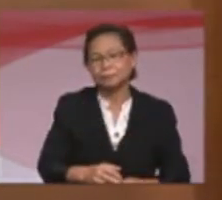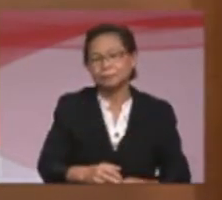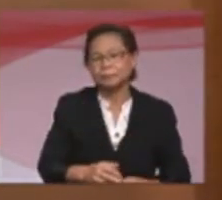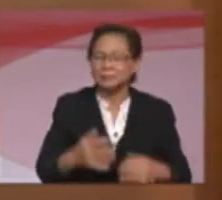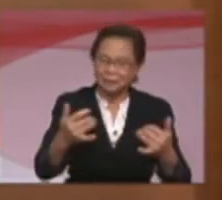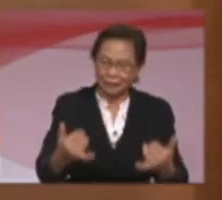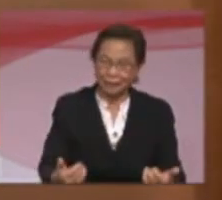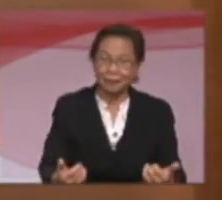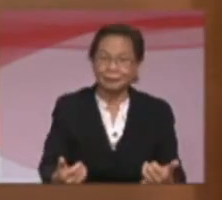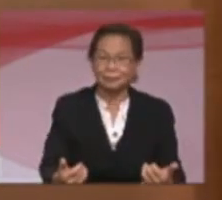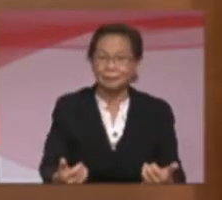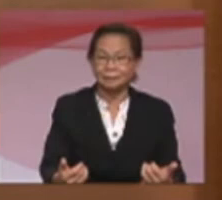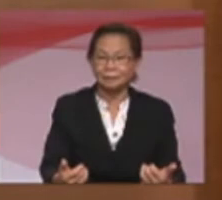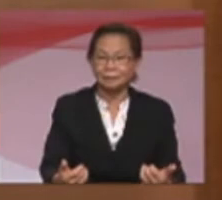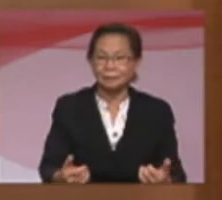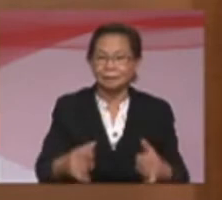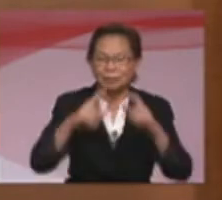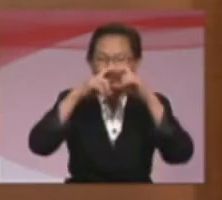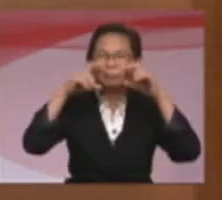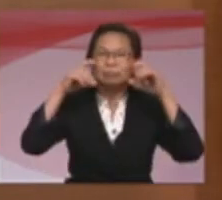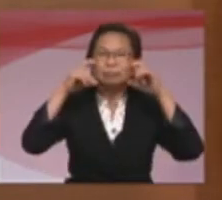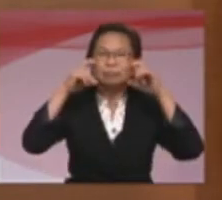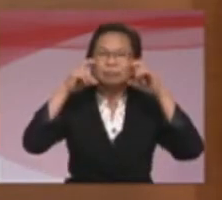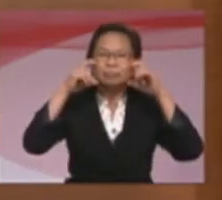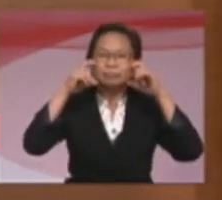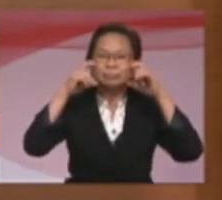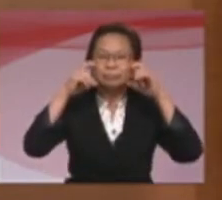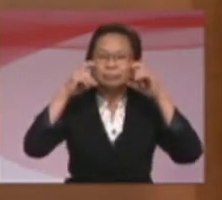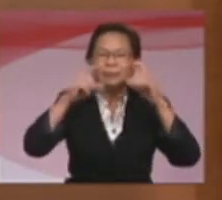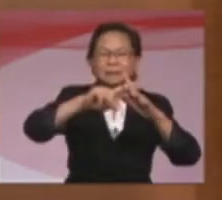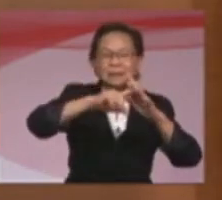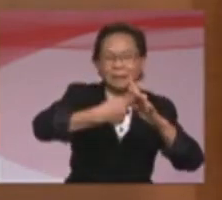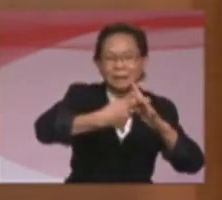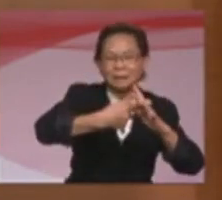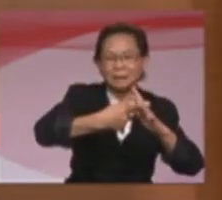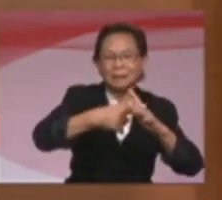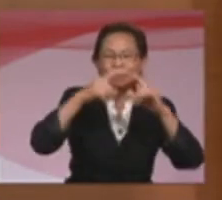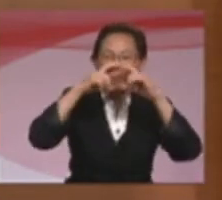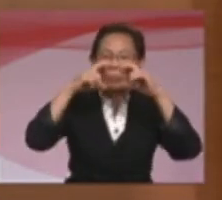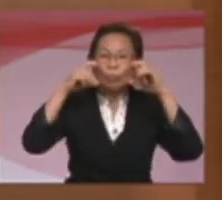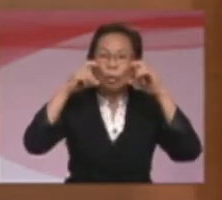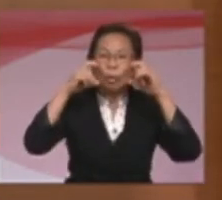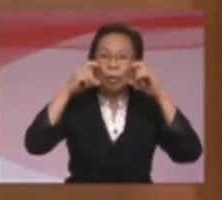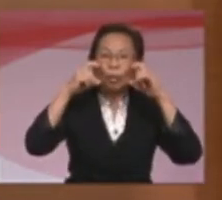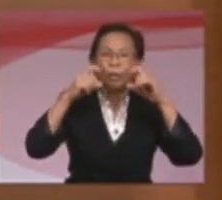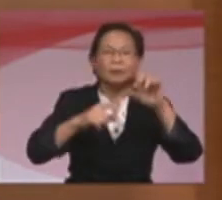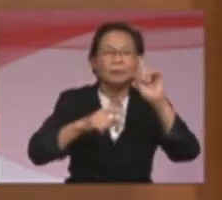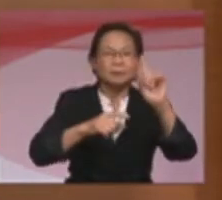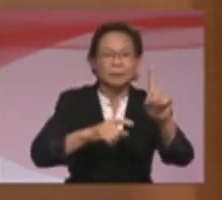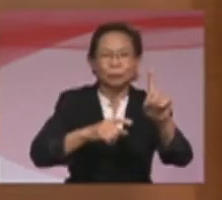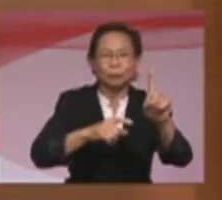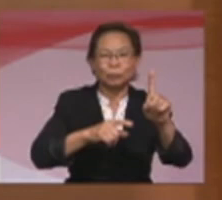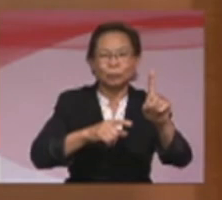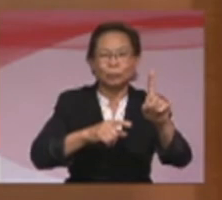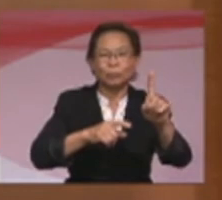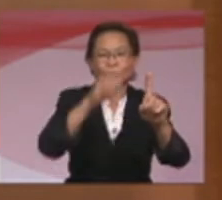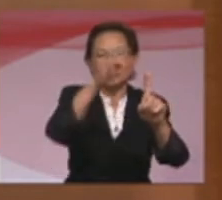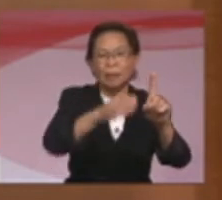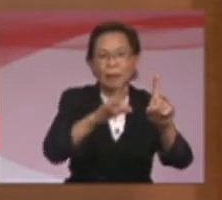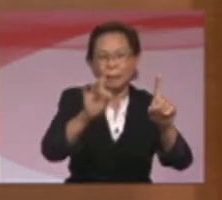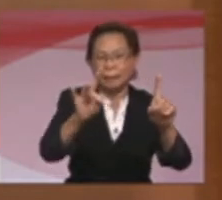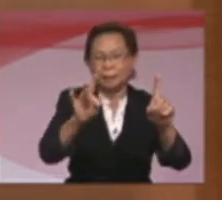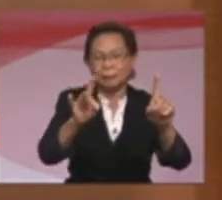walaupun sekarang ni kata pelutup muka hanya dikuatkuasakan pada 1